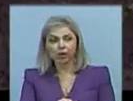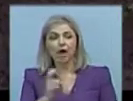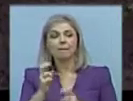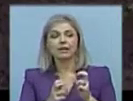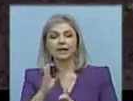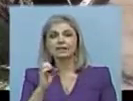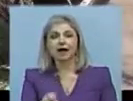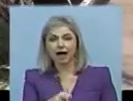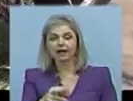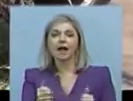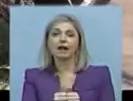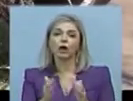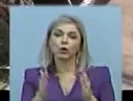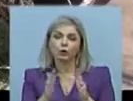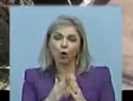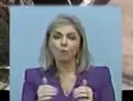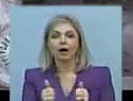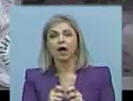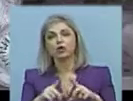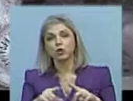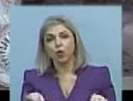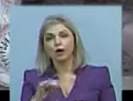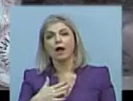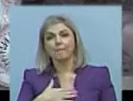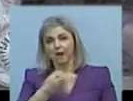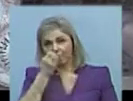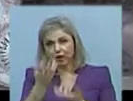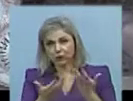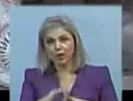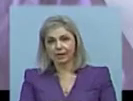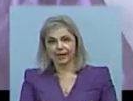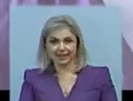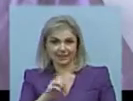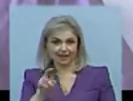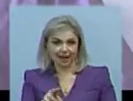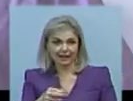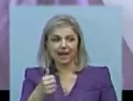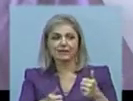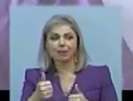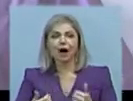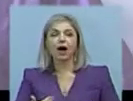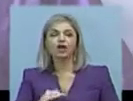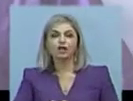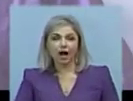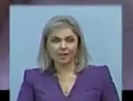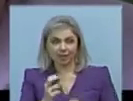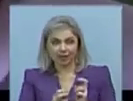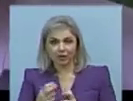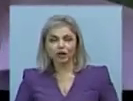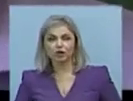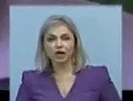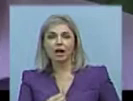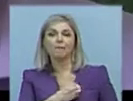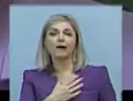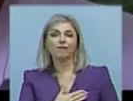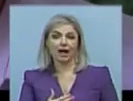«Сад», квіти біля будинку, квіти біля школи та мій квітучий дитячий садок. Змагаються приватні підприємства, організації, жителі приватного